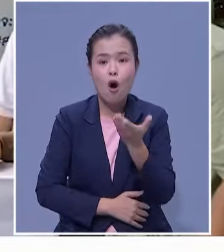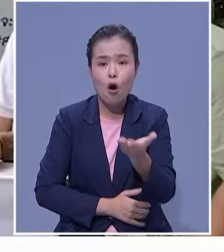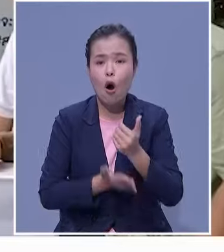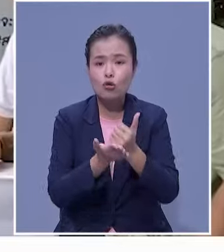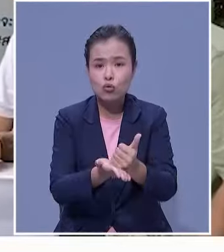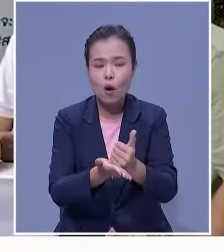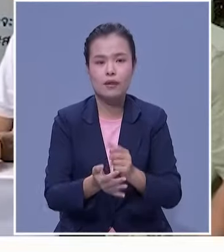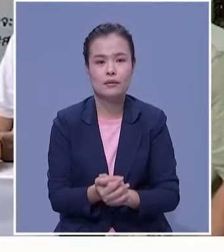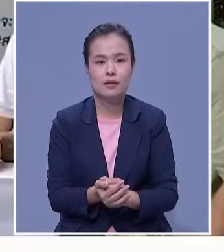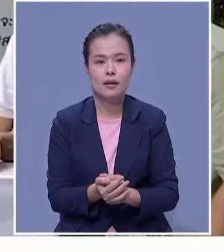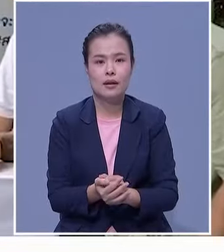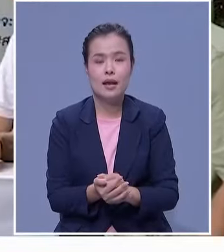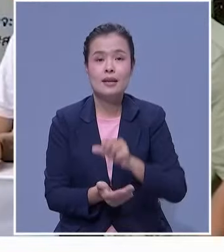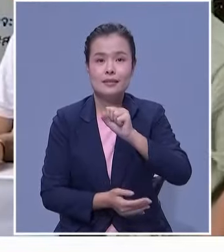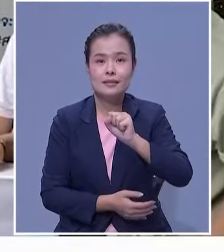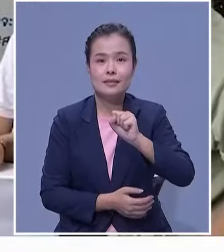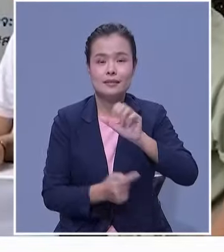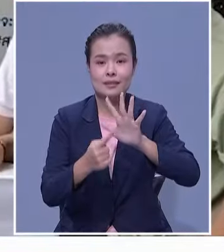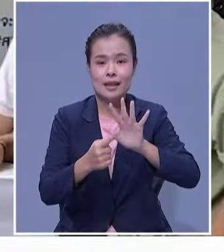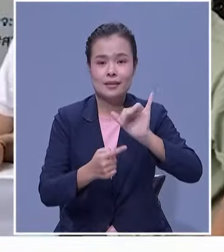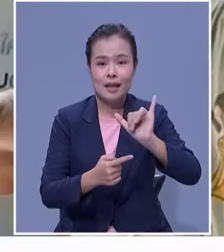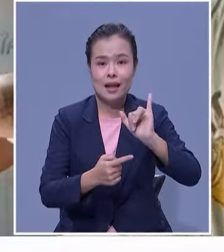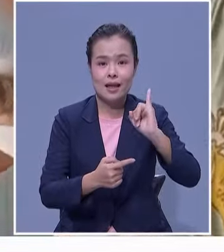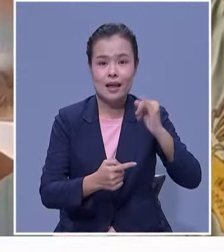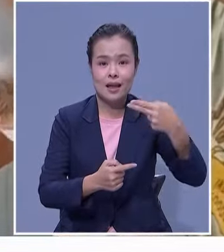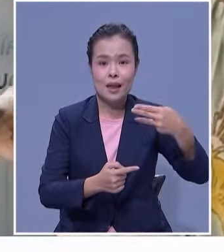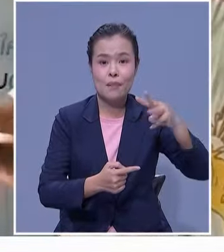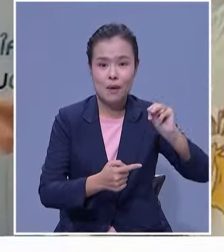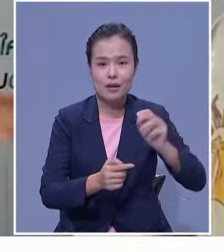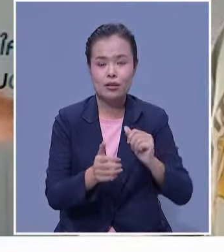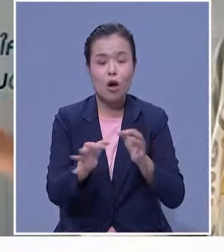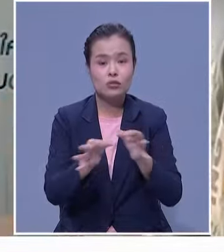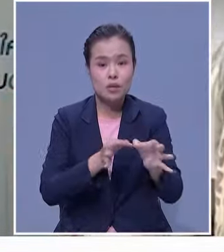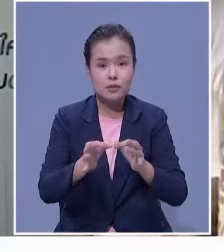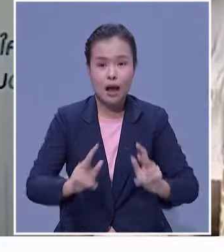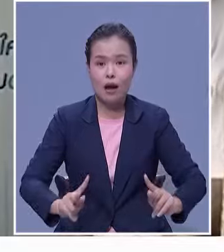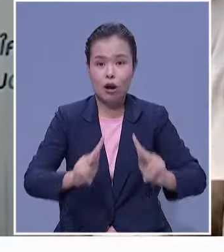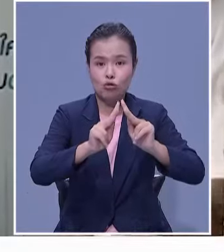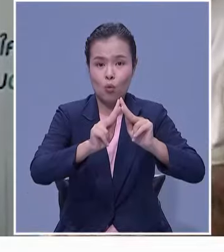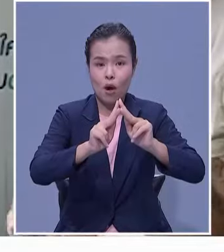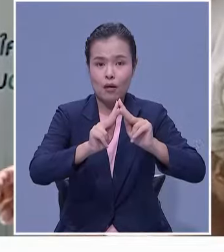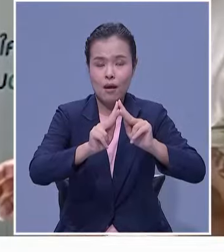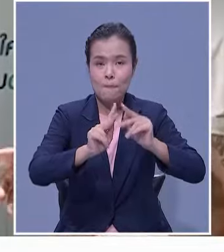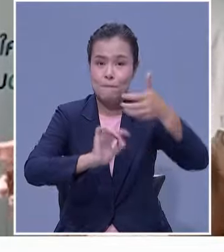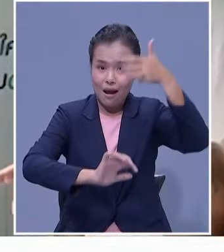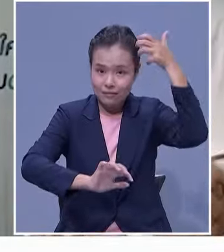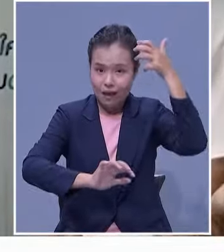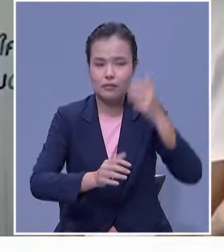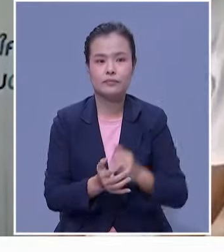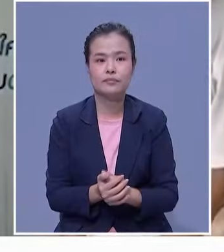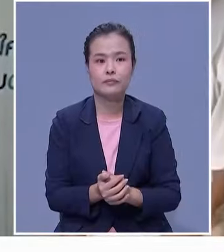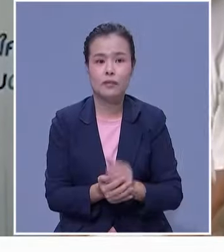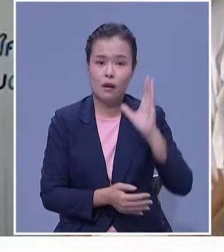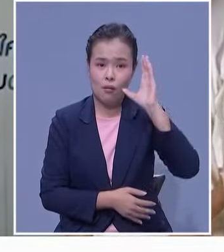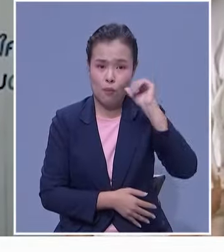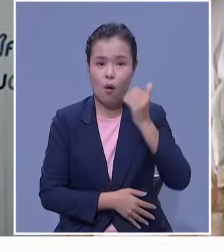ยเหลือจากคุณเอกภพเหลือประเสริฐที่ปรึกษารัฐมนตรีว่าการกระทรวงมหาดไทยและผู้ก่อตั้งเพจสายไหมต้องรอดนะครับเนื่องจากคุณ